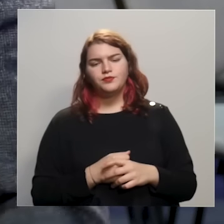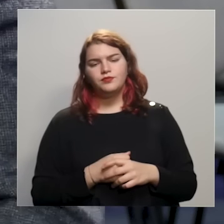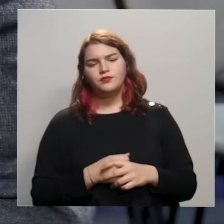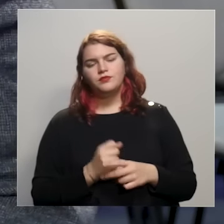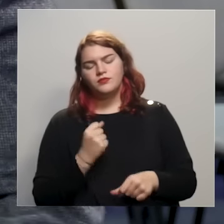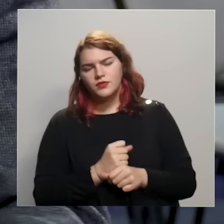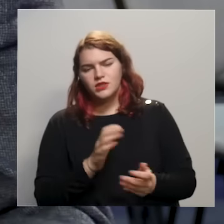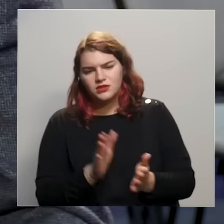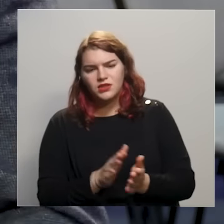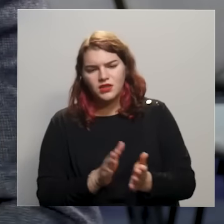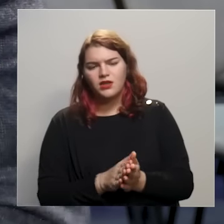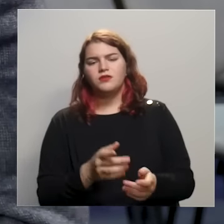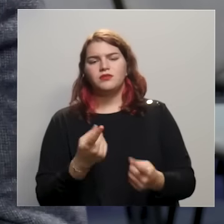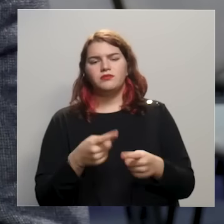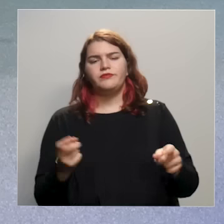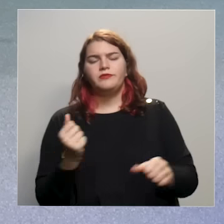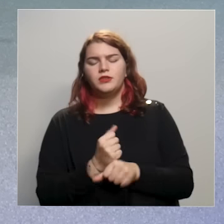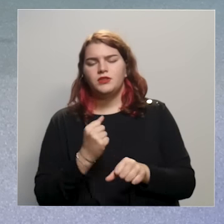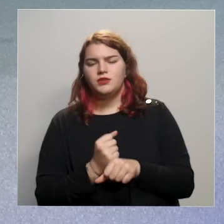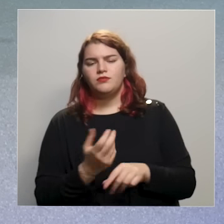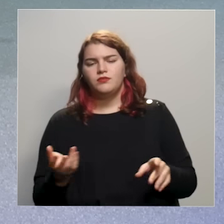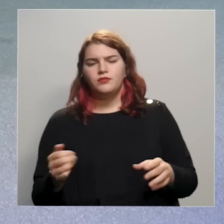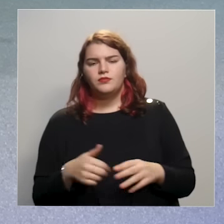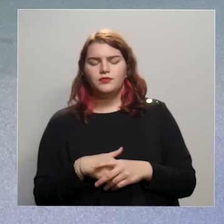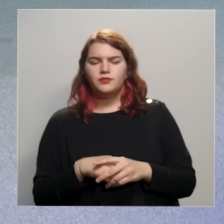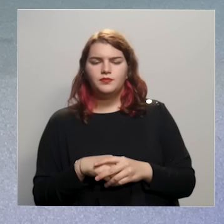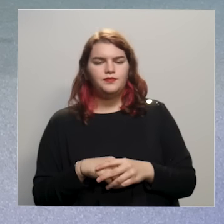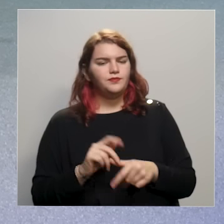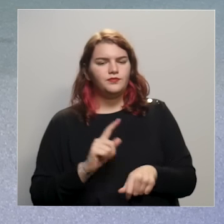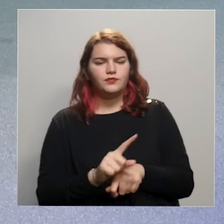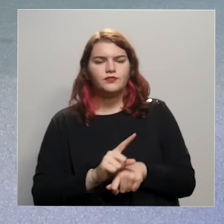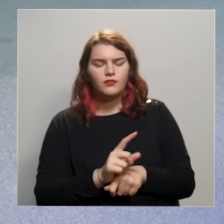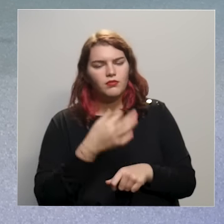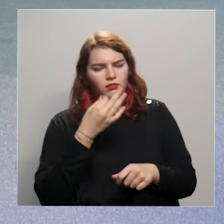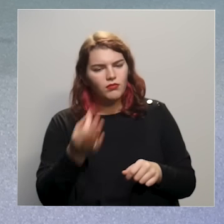fă sandwich-ul, fă aia. La un moment dat a zis,